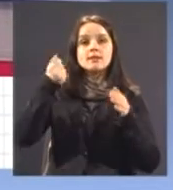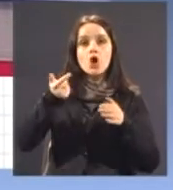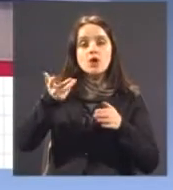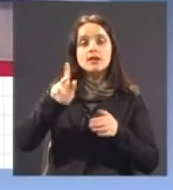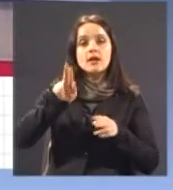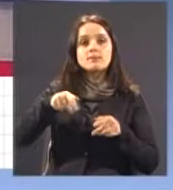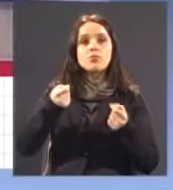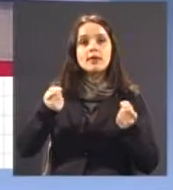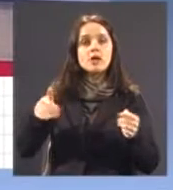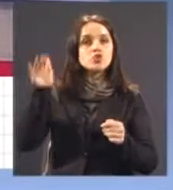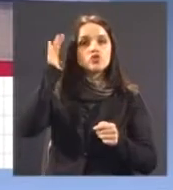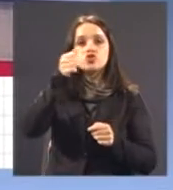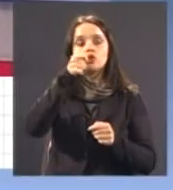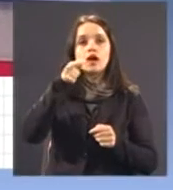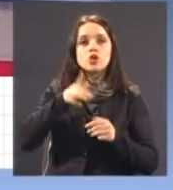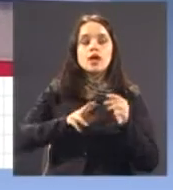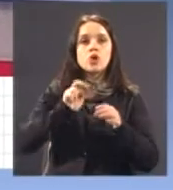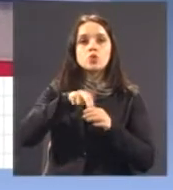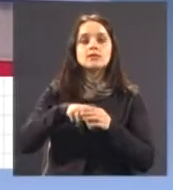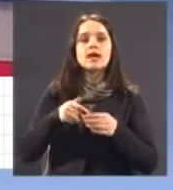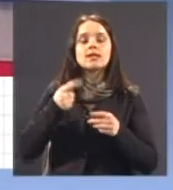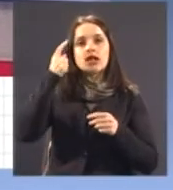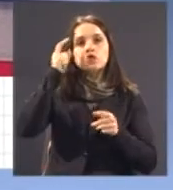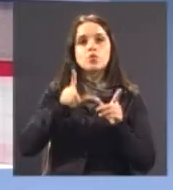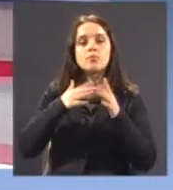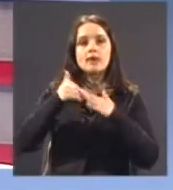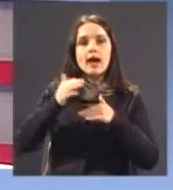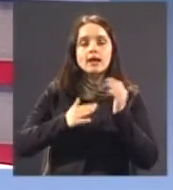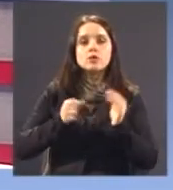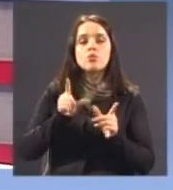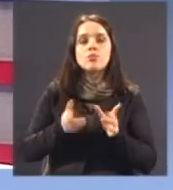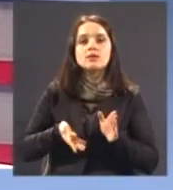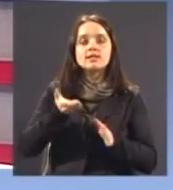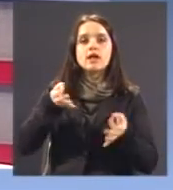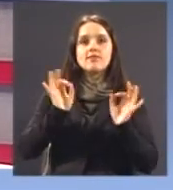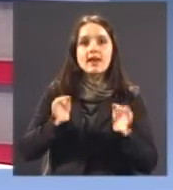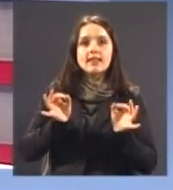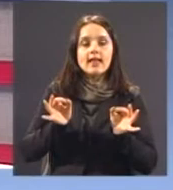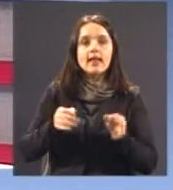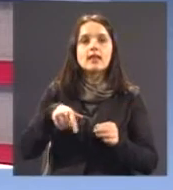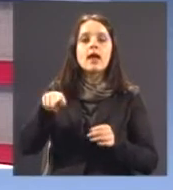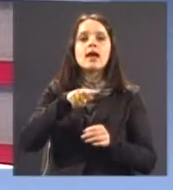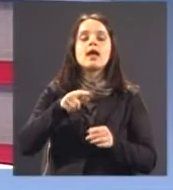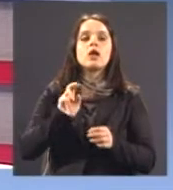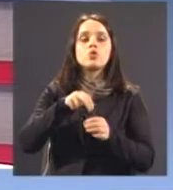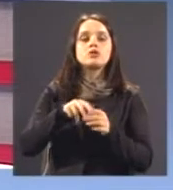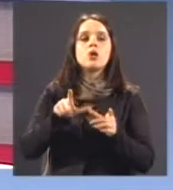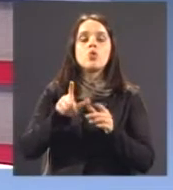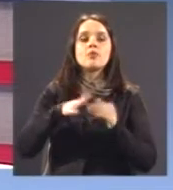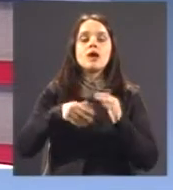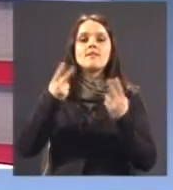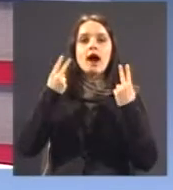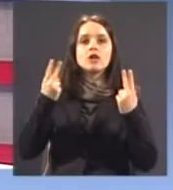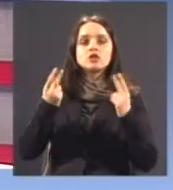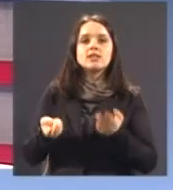inkluzija znači u praksi, o naporima koji se ulažu u podizanje kvalitete inkluzije u obrazovanju, značaju rane intervencije